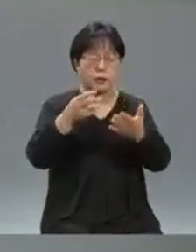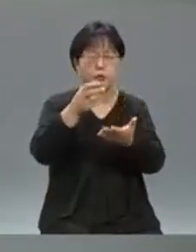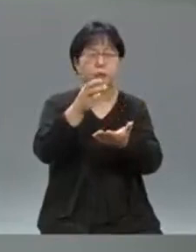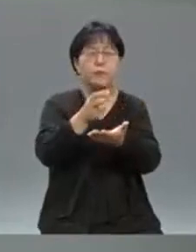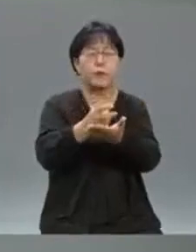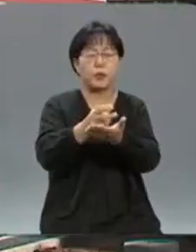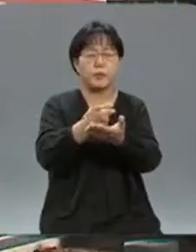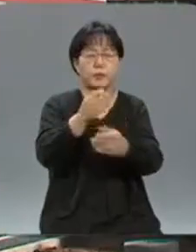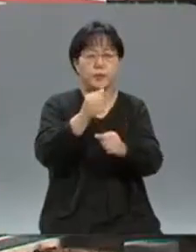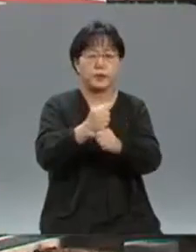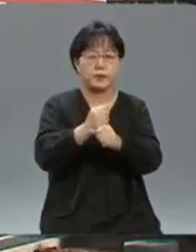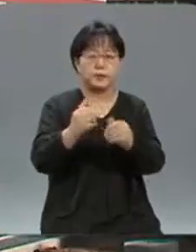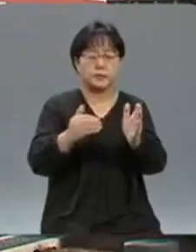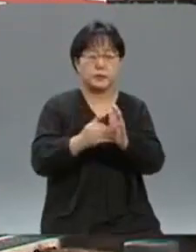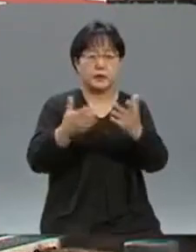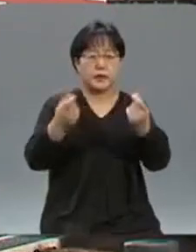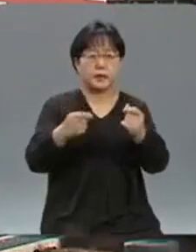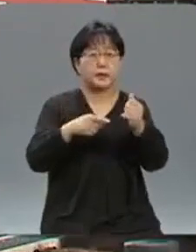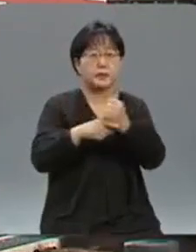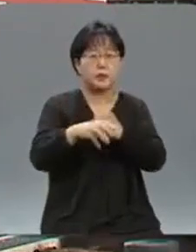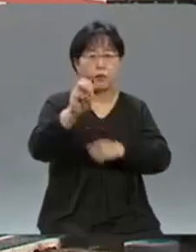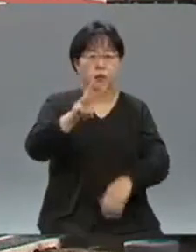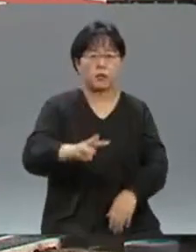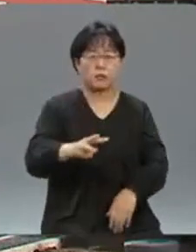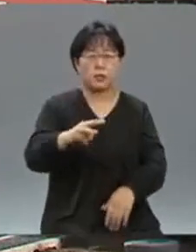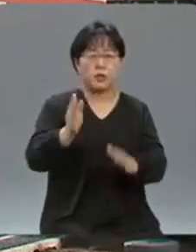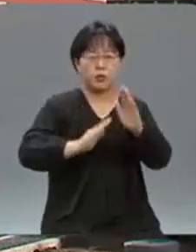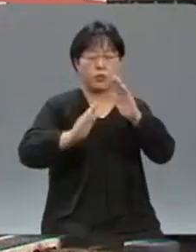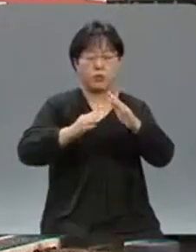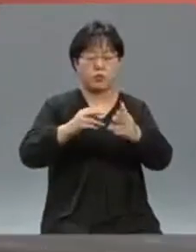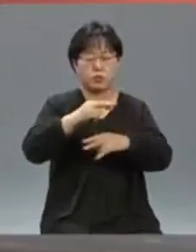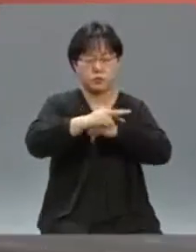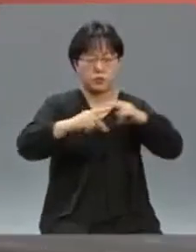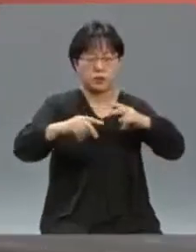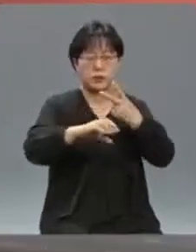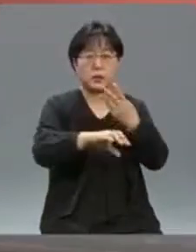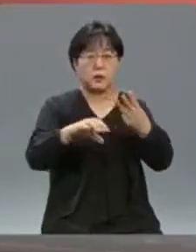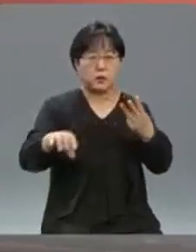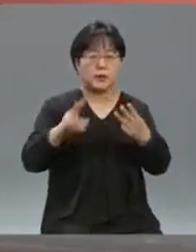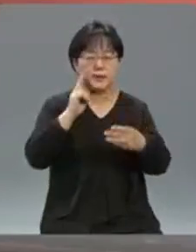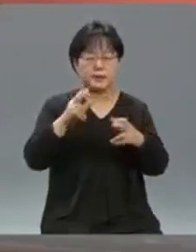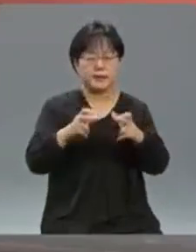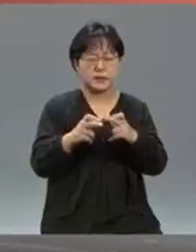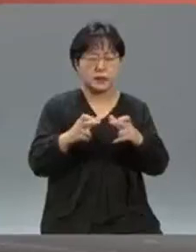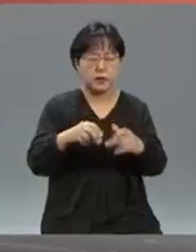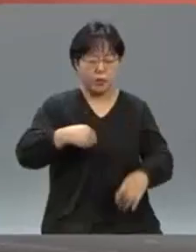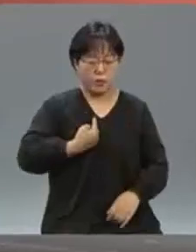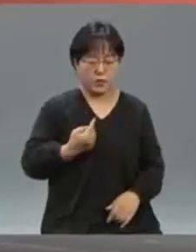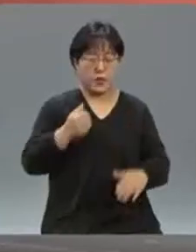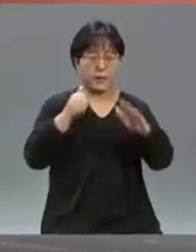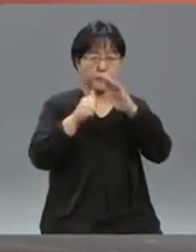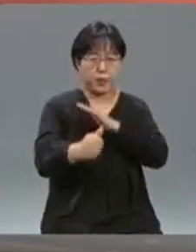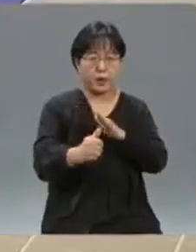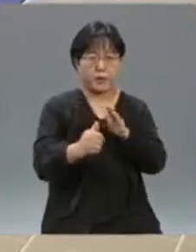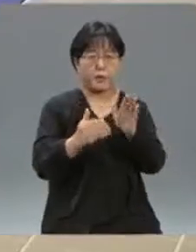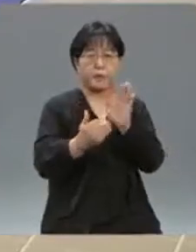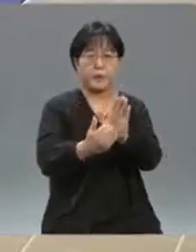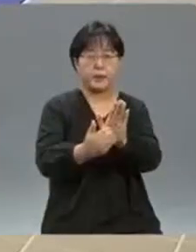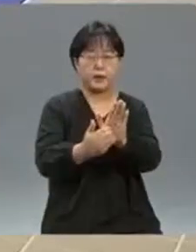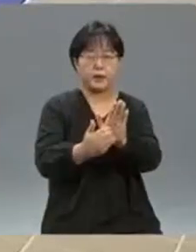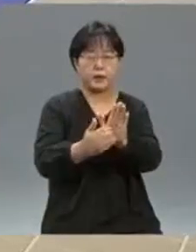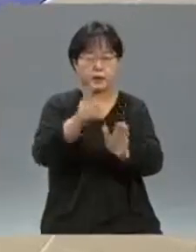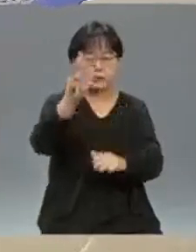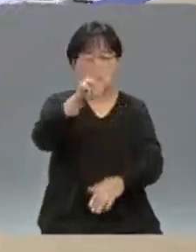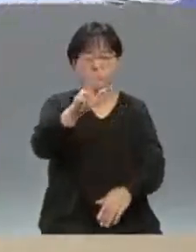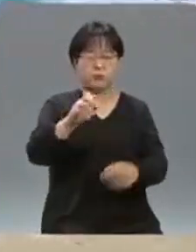하다 보니 같은 이후로 광주소재 공공수영장 세 곳도 중증 장애인의 단독 입장을 금지하고 있는데